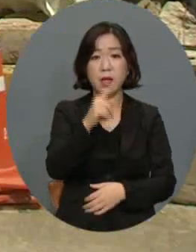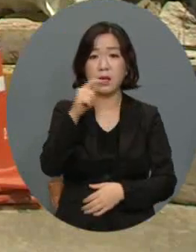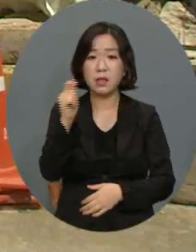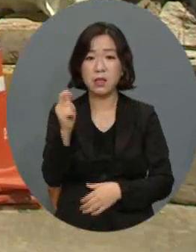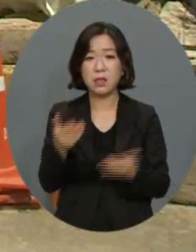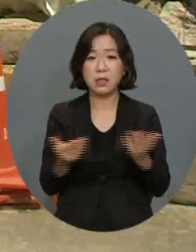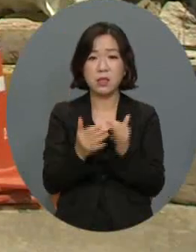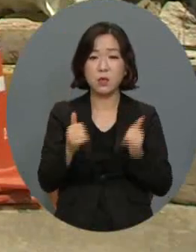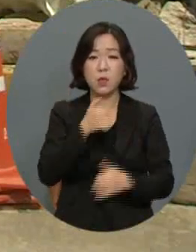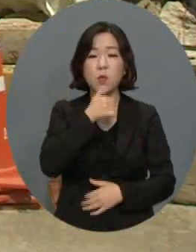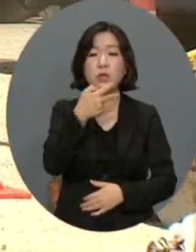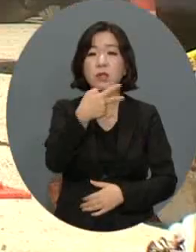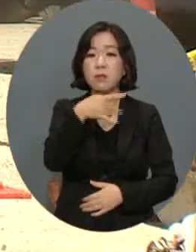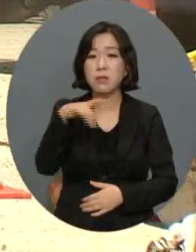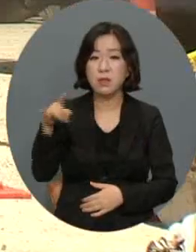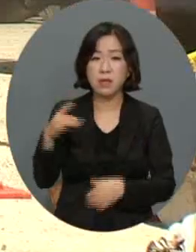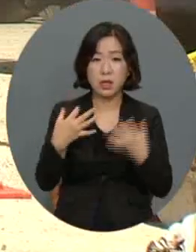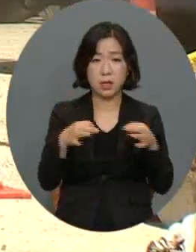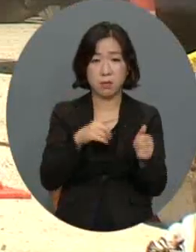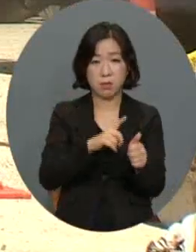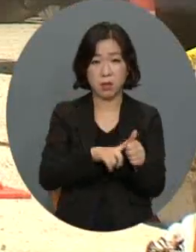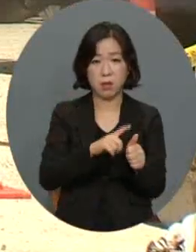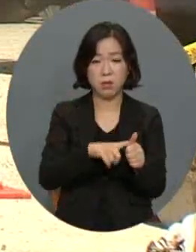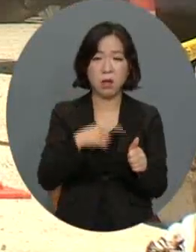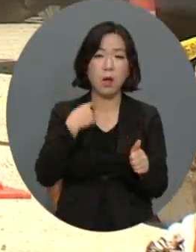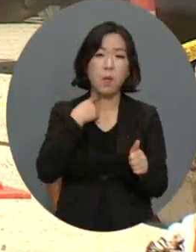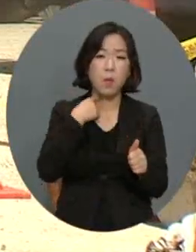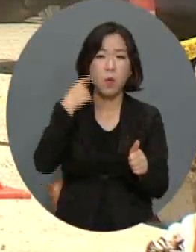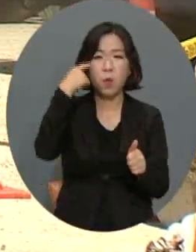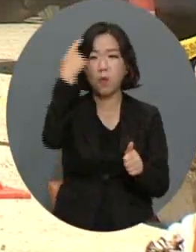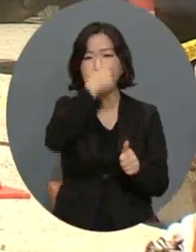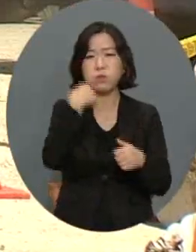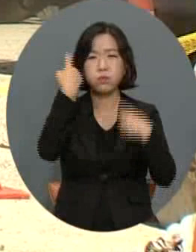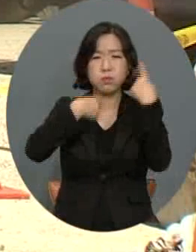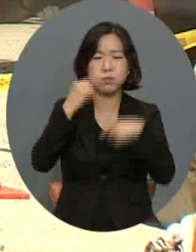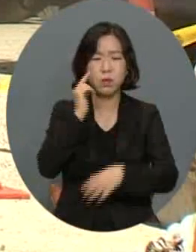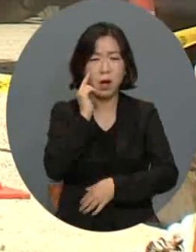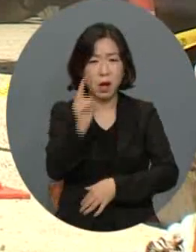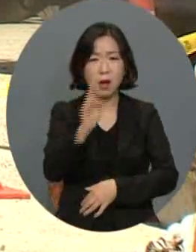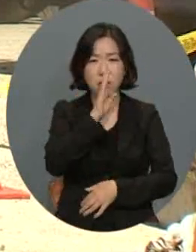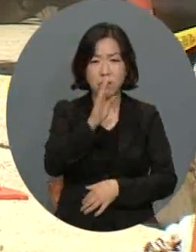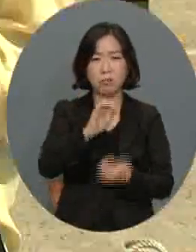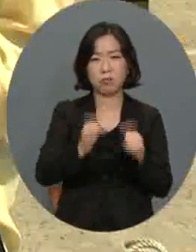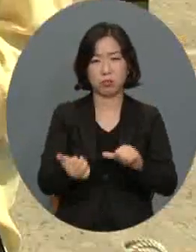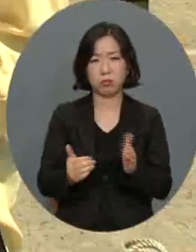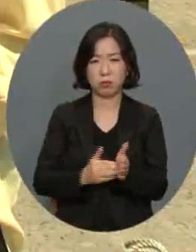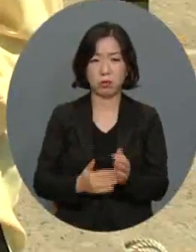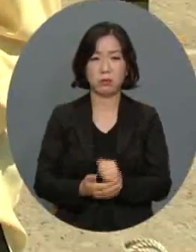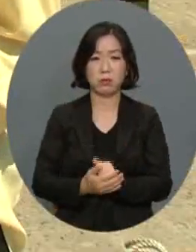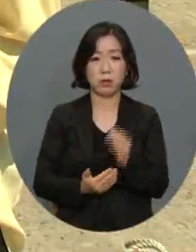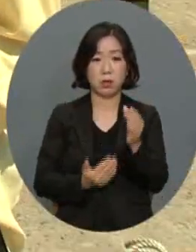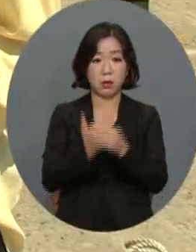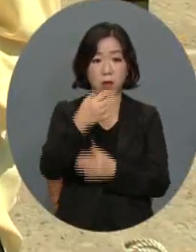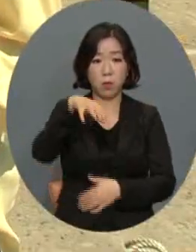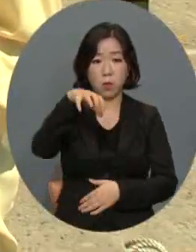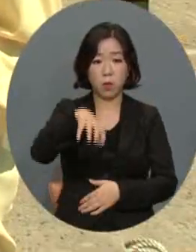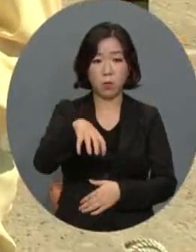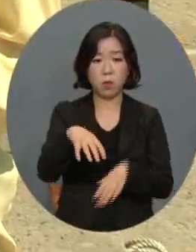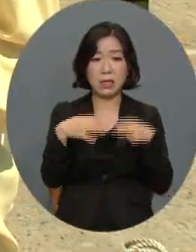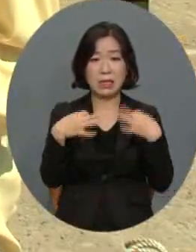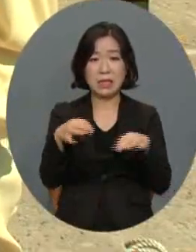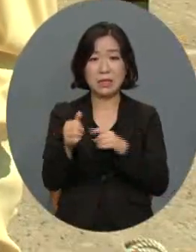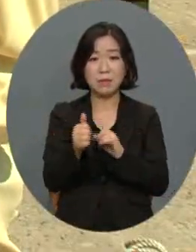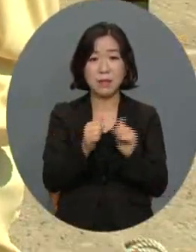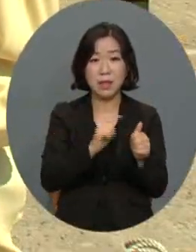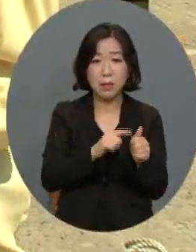직원 50대 김모 씨가 목과 얼굴 등을 크게 다쳐 그 자리에서 숨졌습니다. 사고 현장입니다. 김 씨를